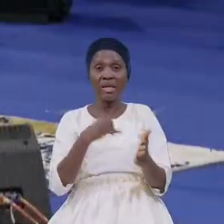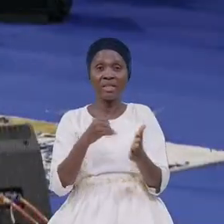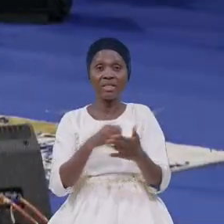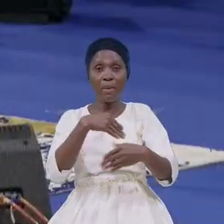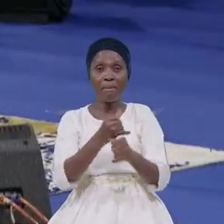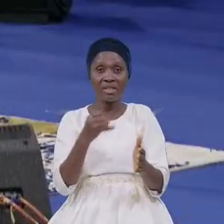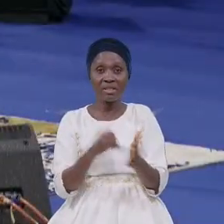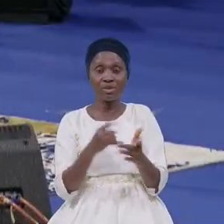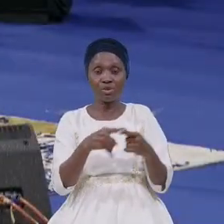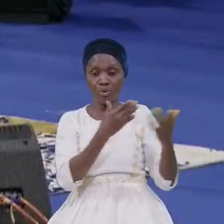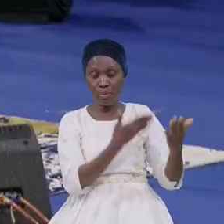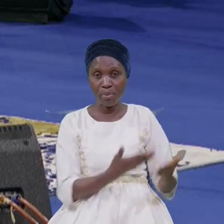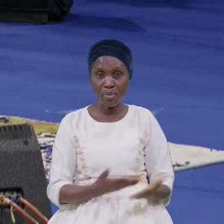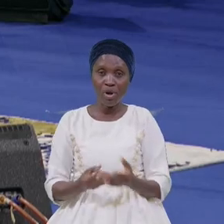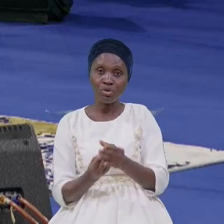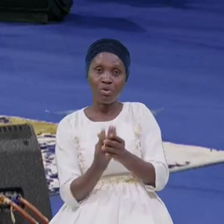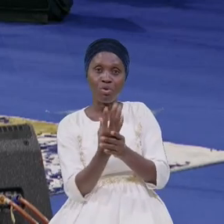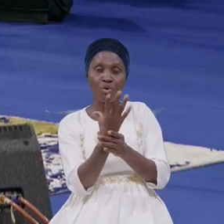fécondez la terre